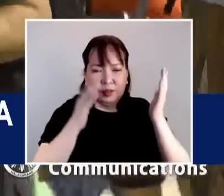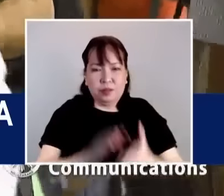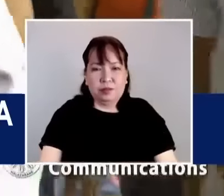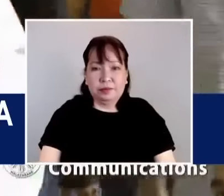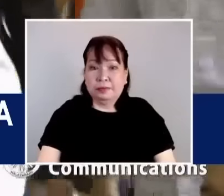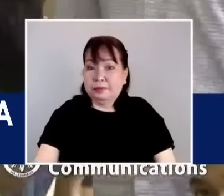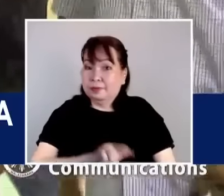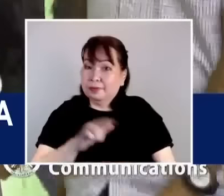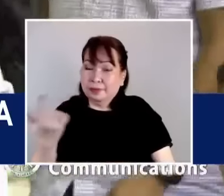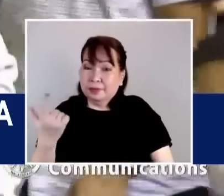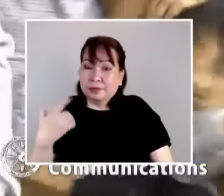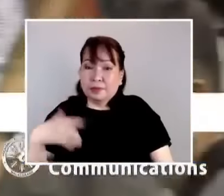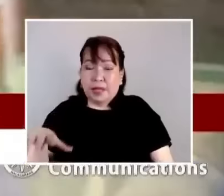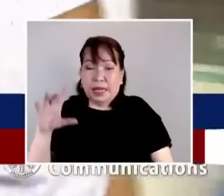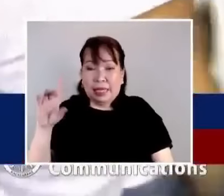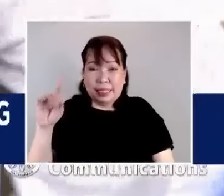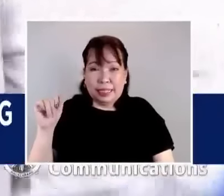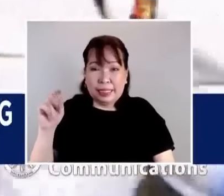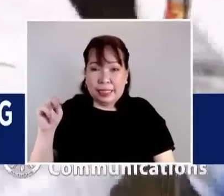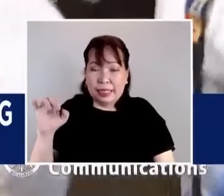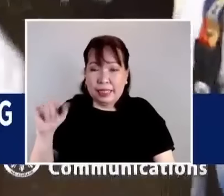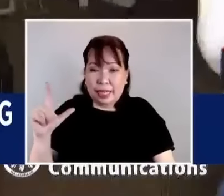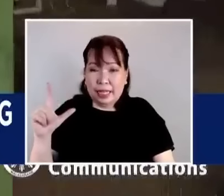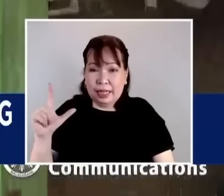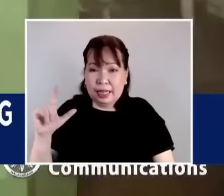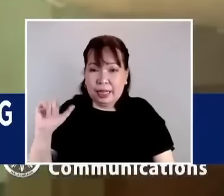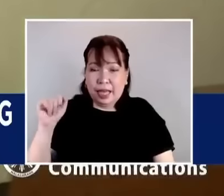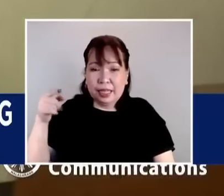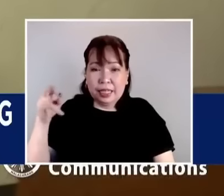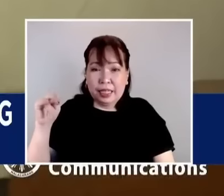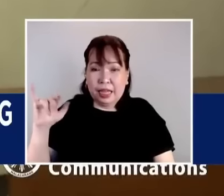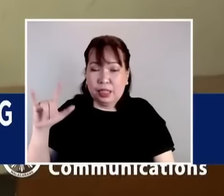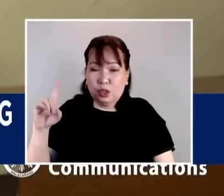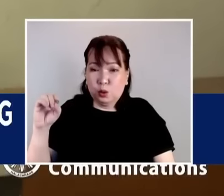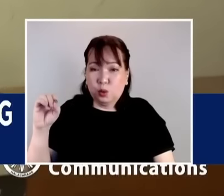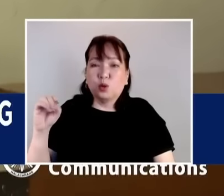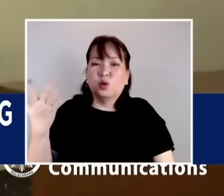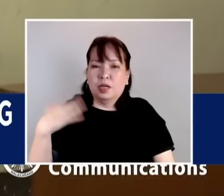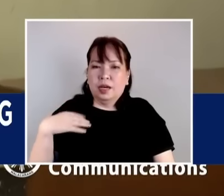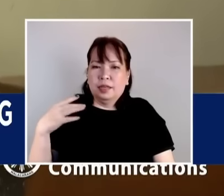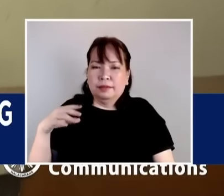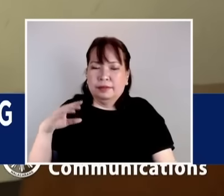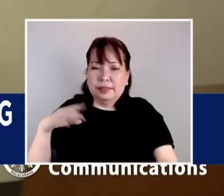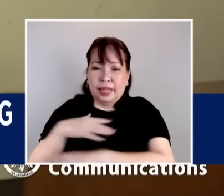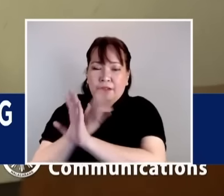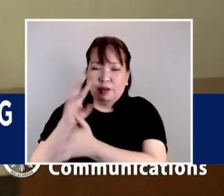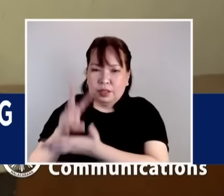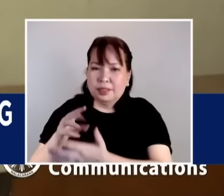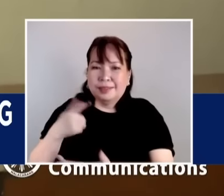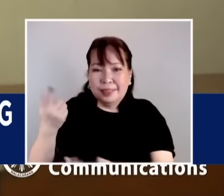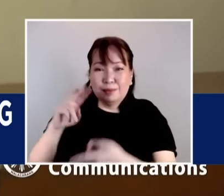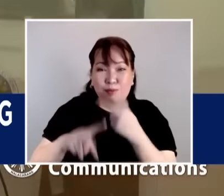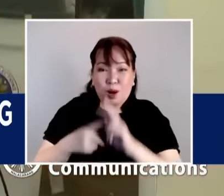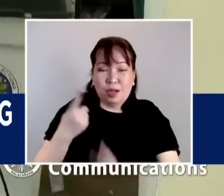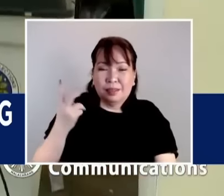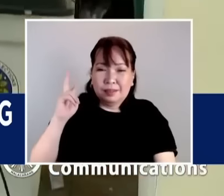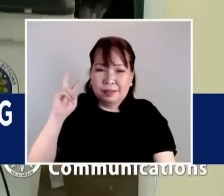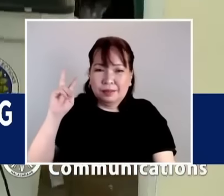Samantala sa Daniel Aguinaldo National High School naman sa Davao City, bumoto ang running mate ni Marcos Jr. na si Mayor Sara